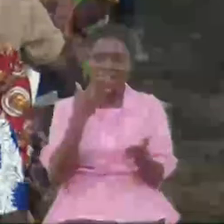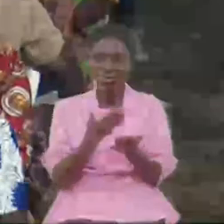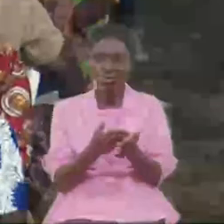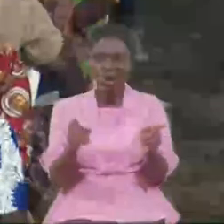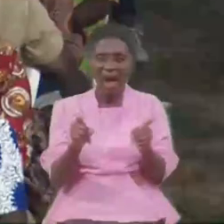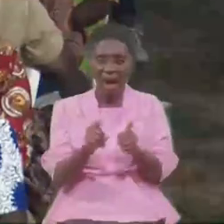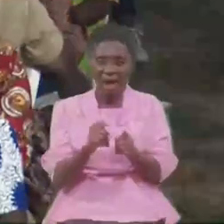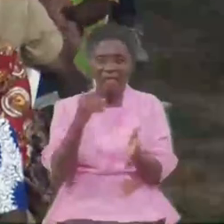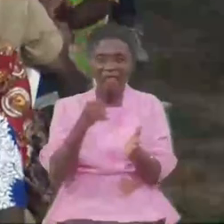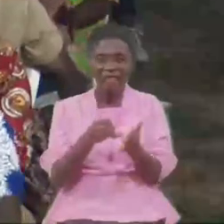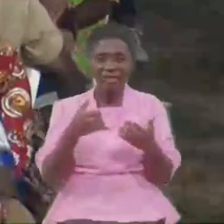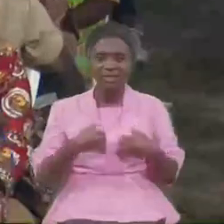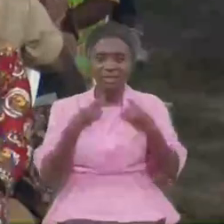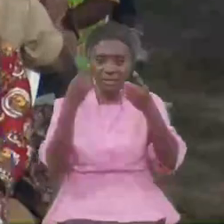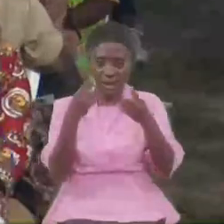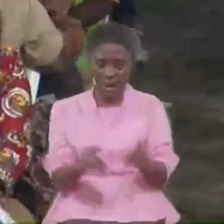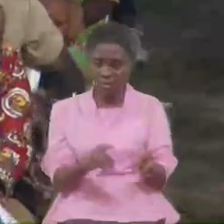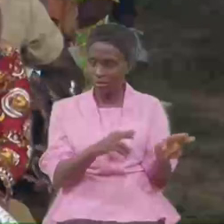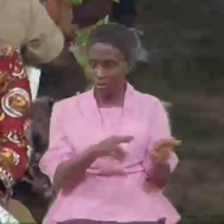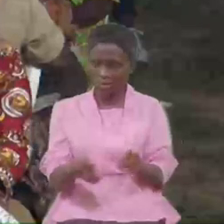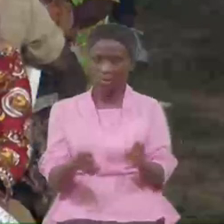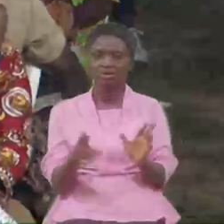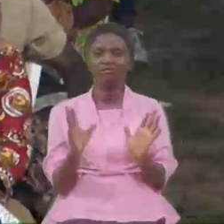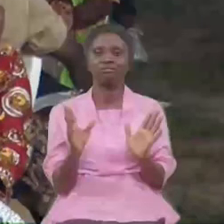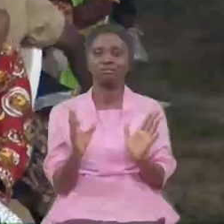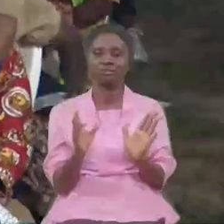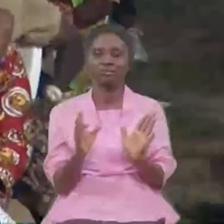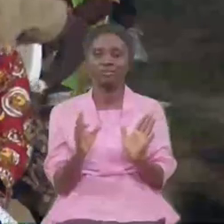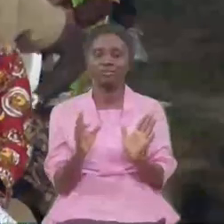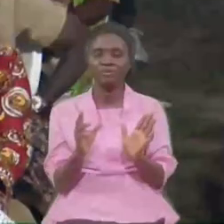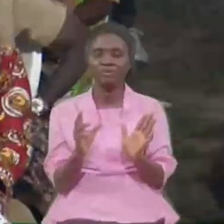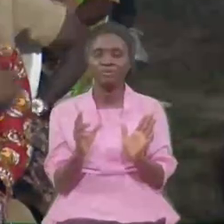c'est aussi bon que ce qui est déjà fait.